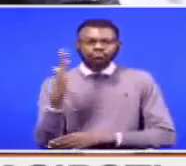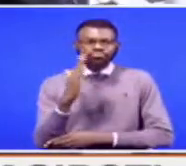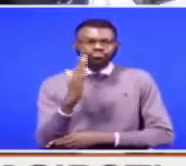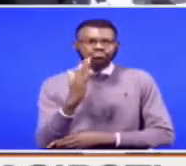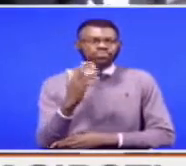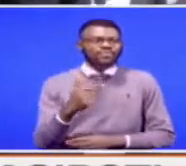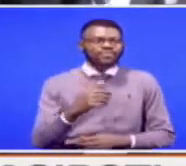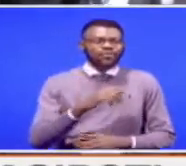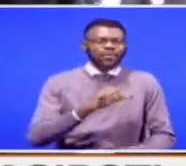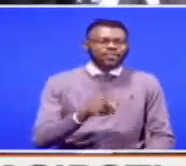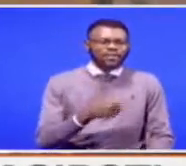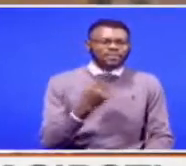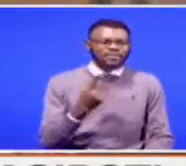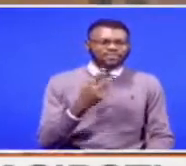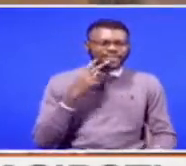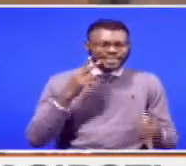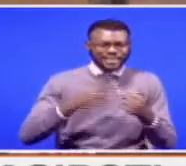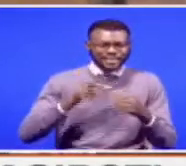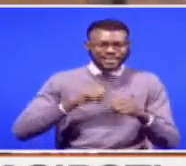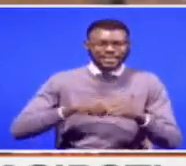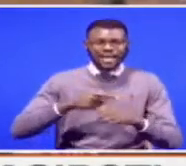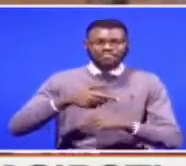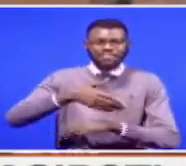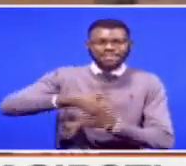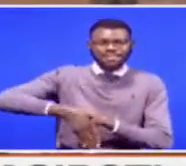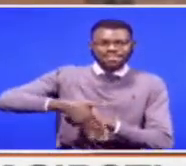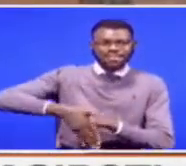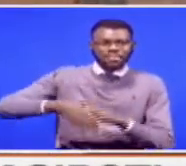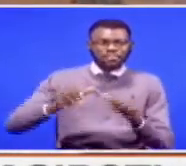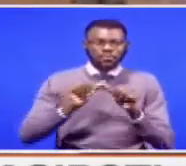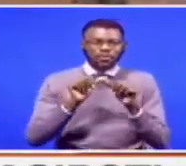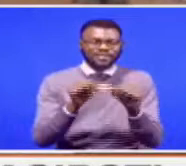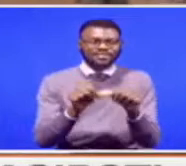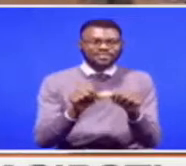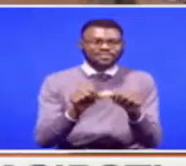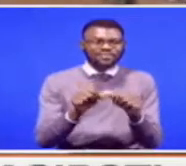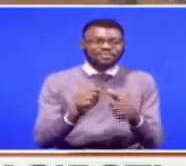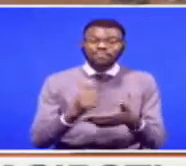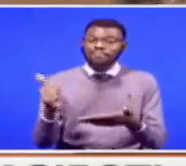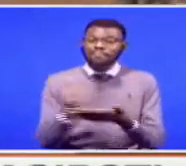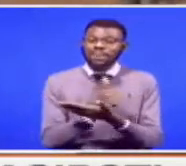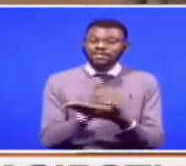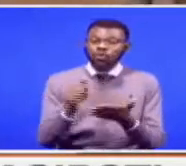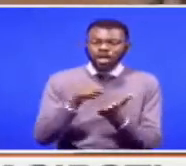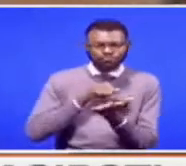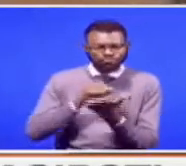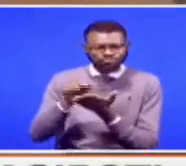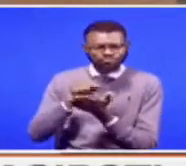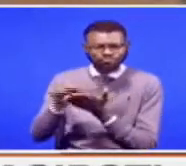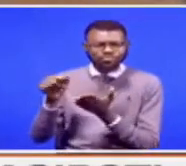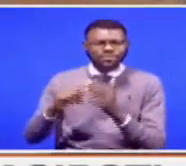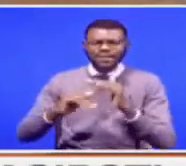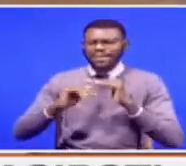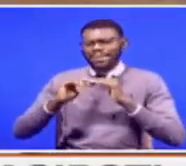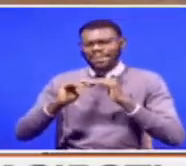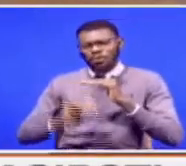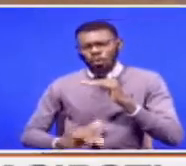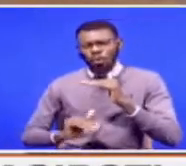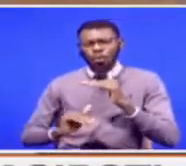1700 majira ya usiku. Our production of passports is still below the